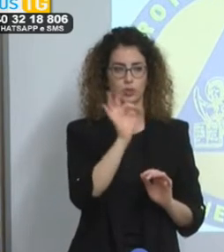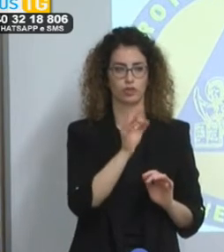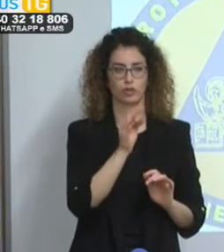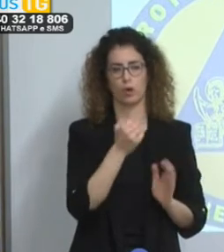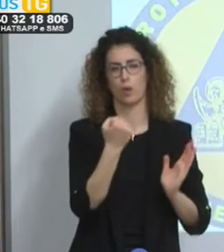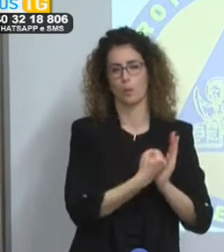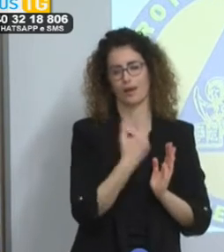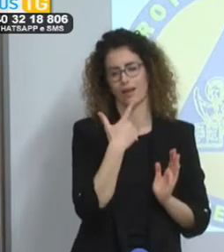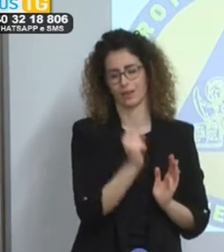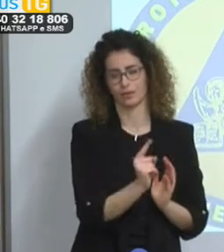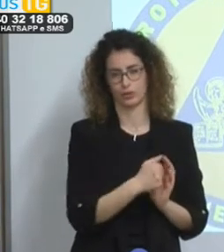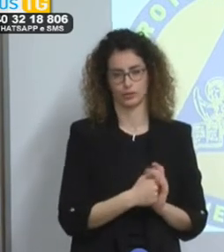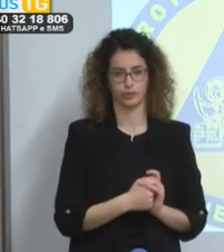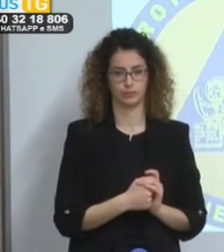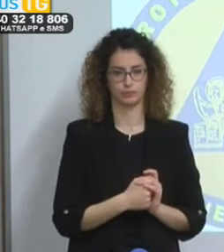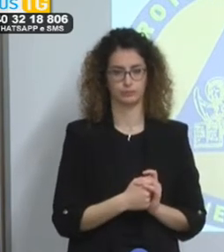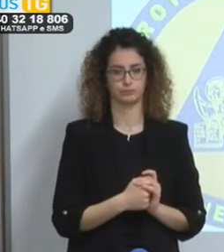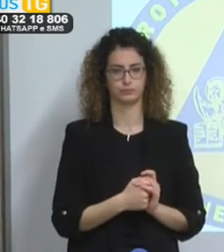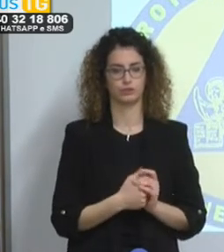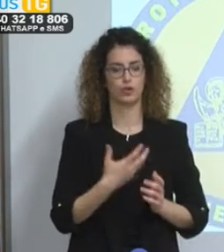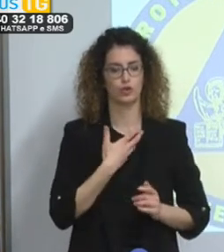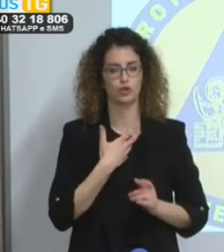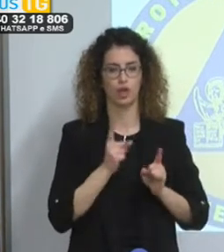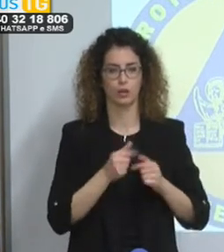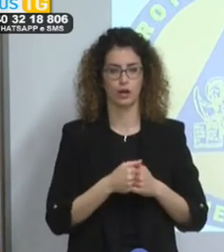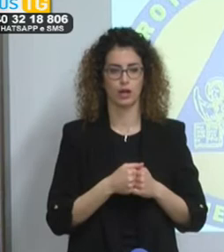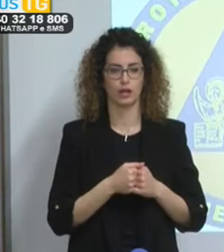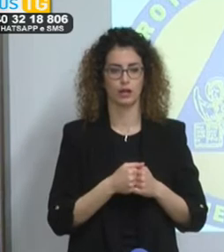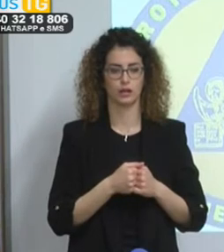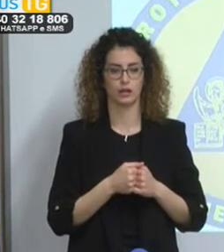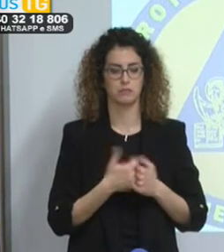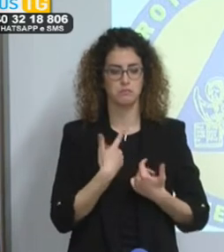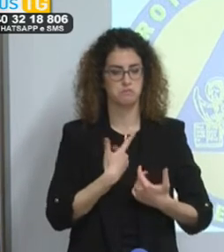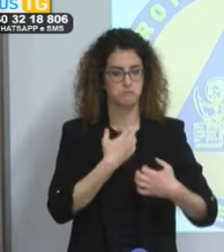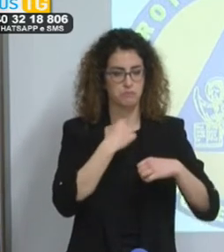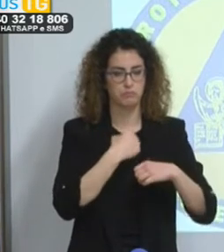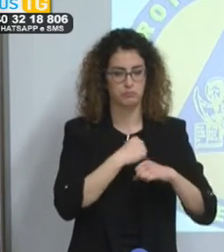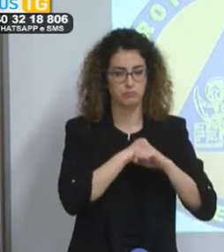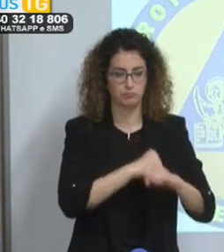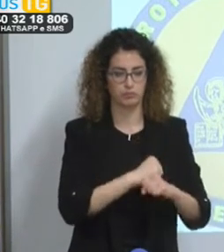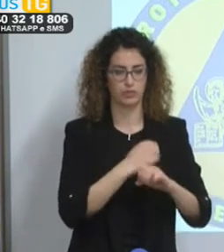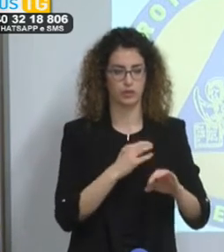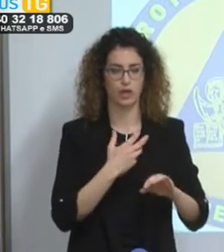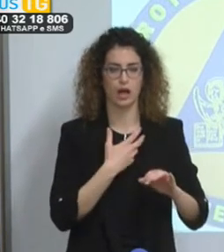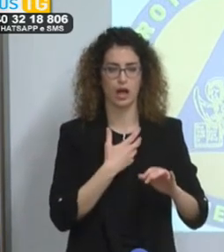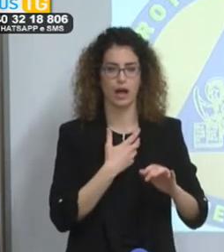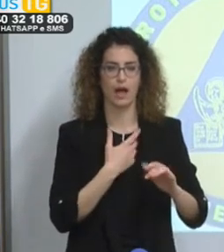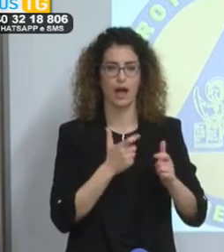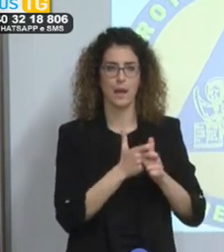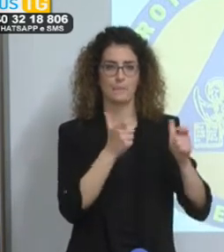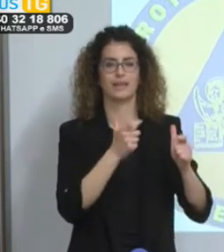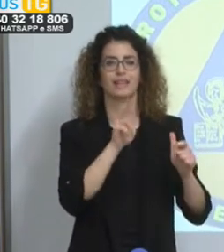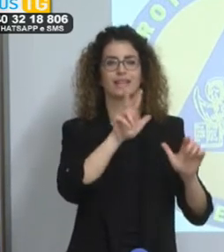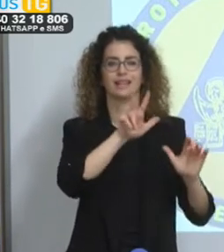marche. Abbiamo addirittura, quando passano queste affidabilità, che arrivano a delle amplificazioni fino a 36